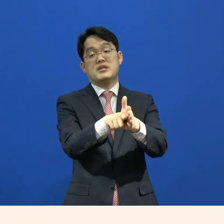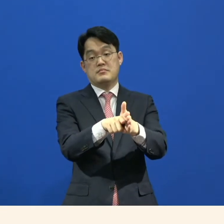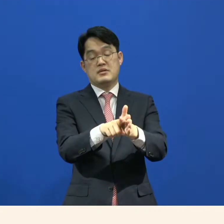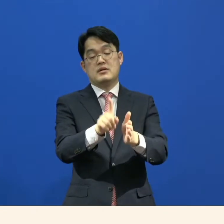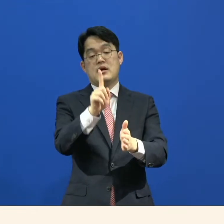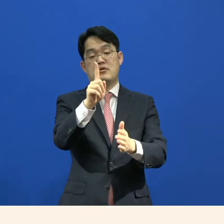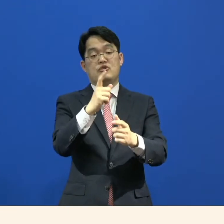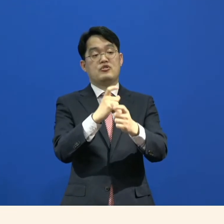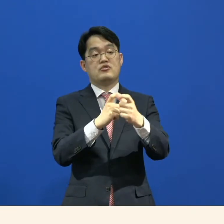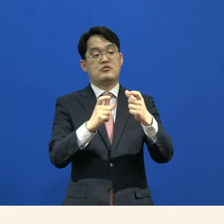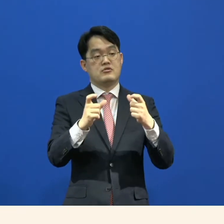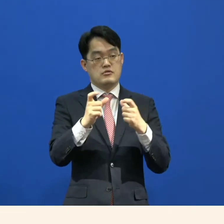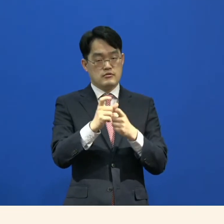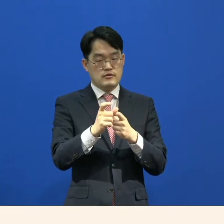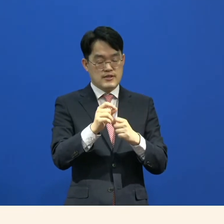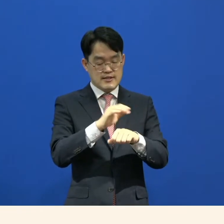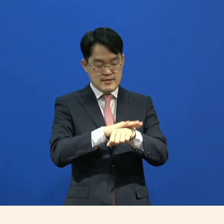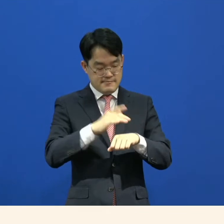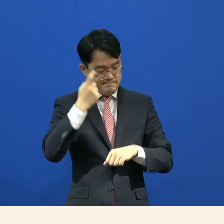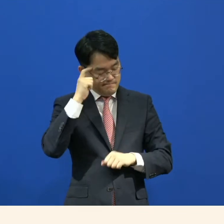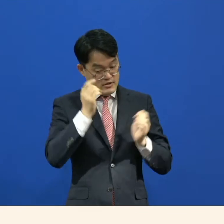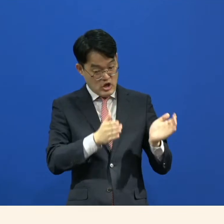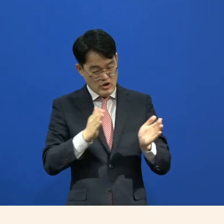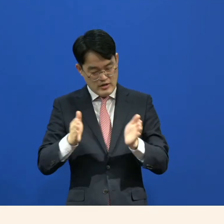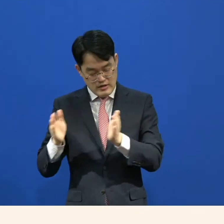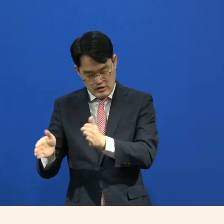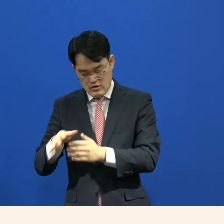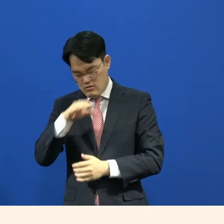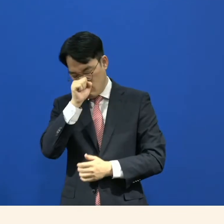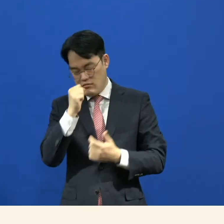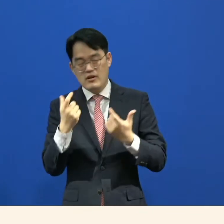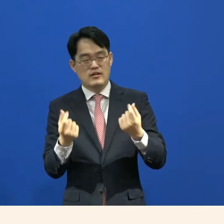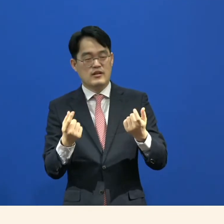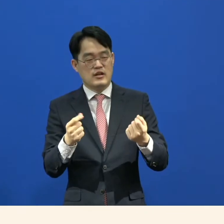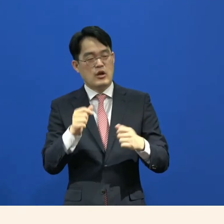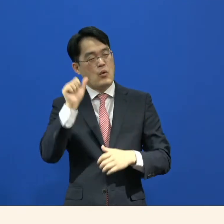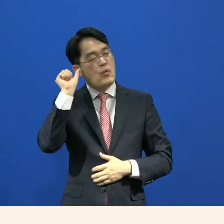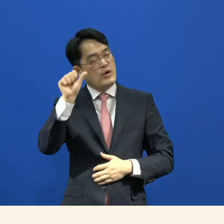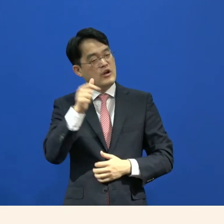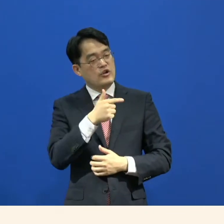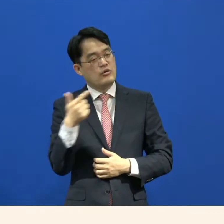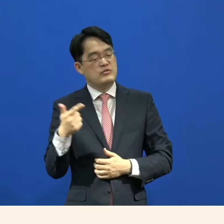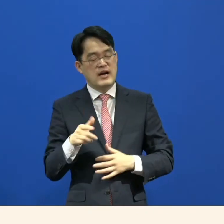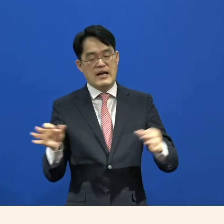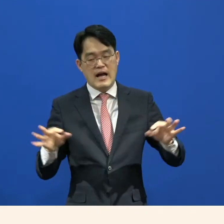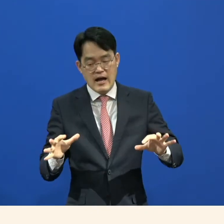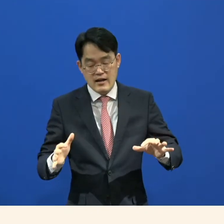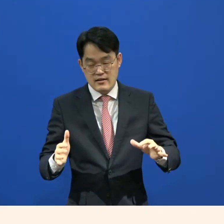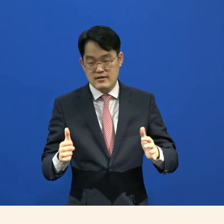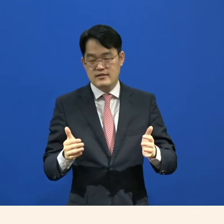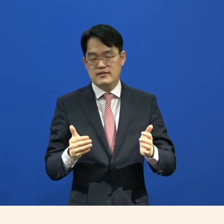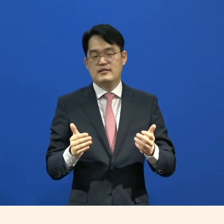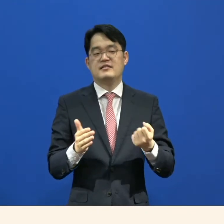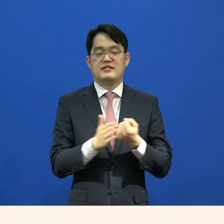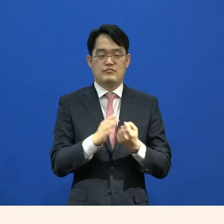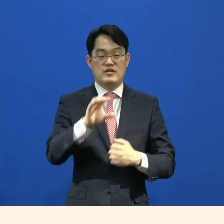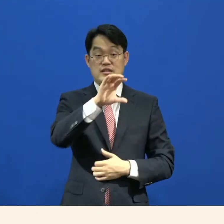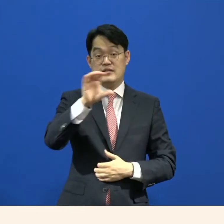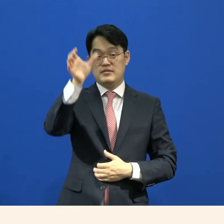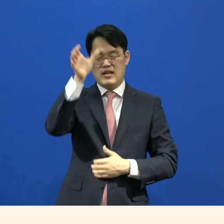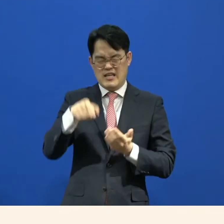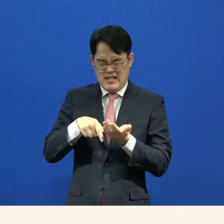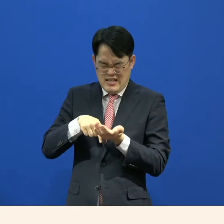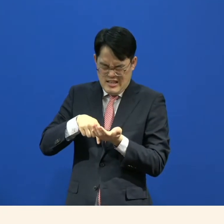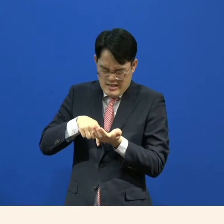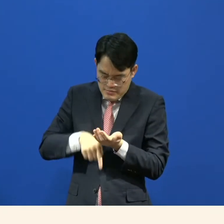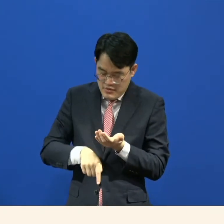되어서 너무 좋은 것 같습니다. 일주일이 좀 짧아서 5일이기 때문에 너무 짧아서 이 십자가를 다 다룰 수가 없는